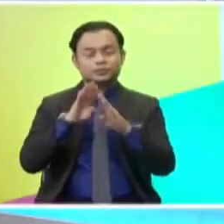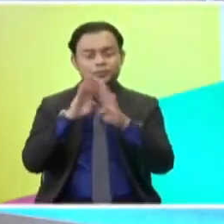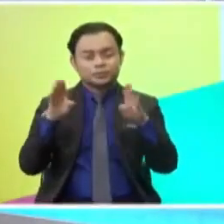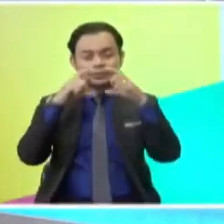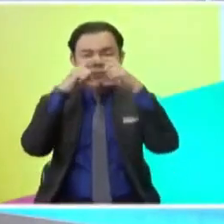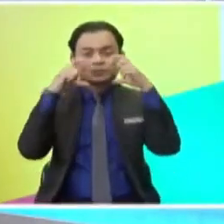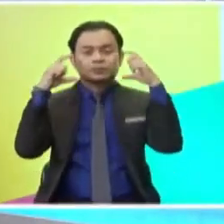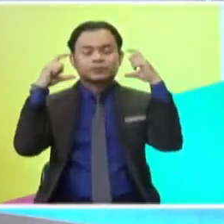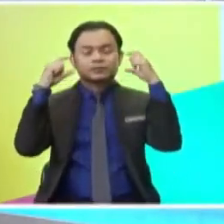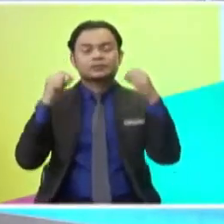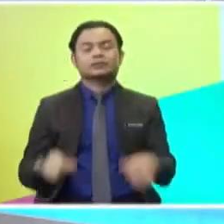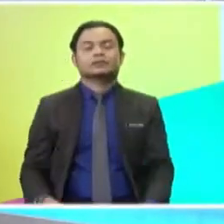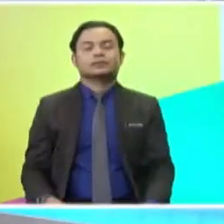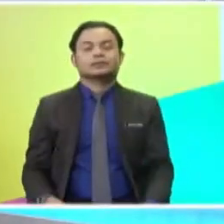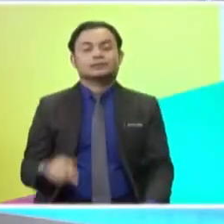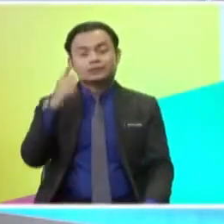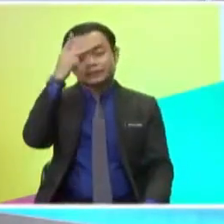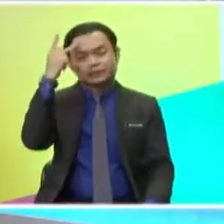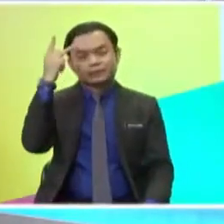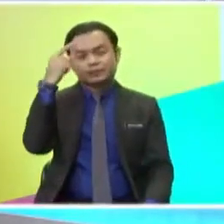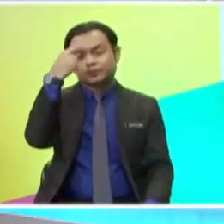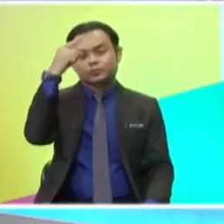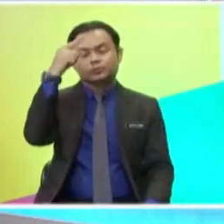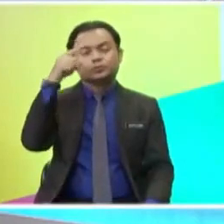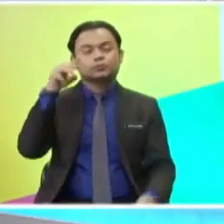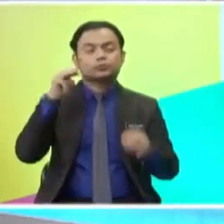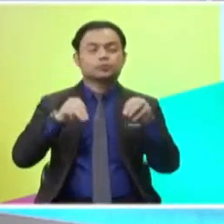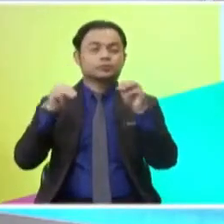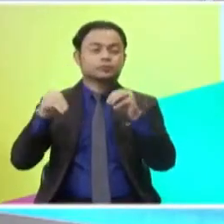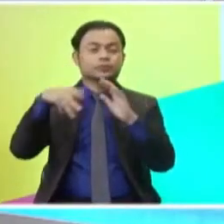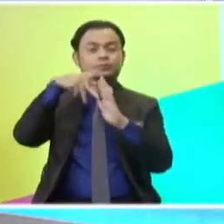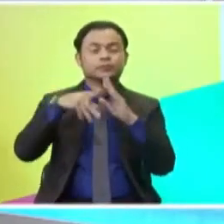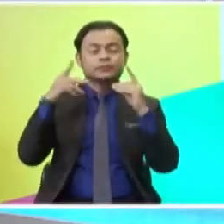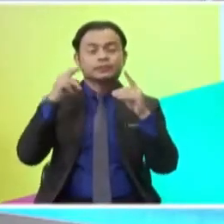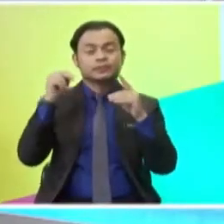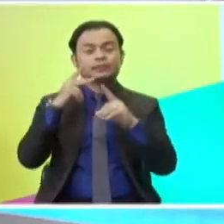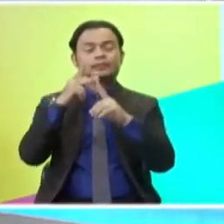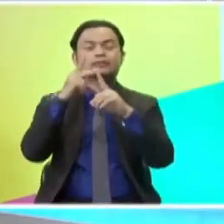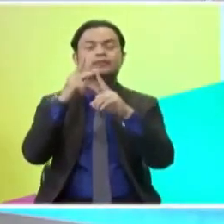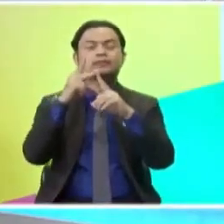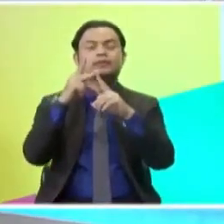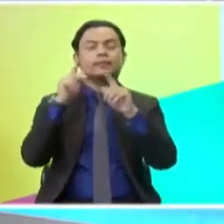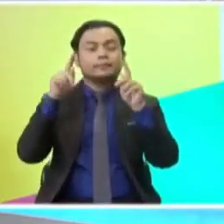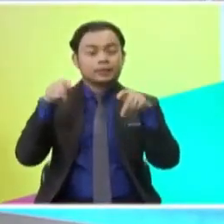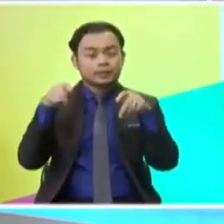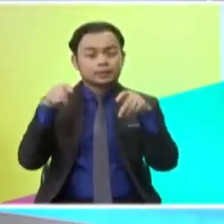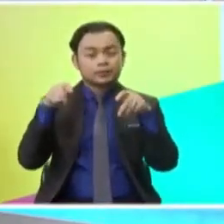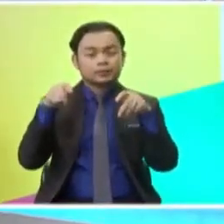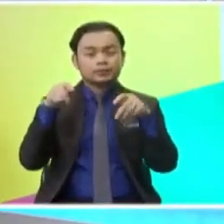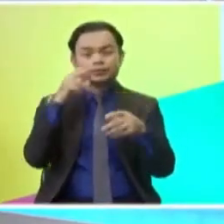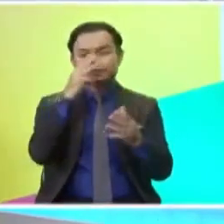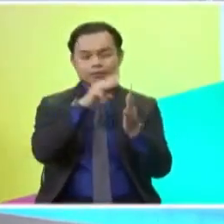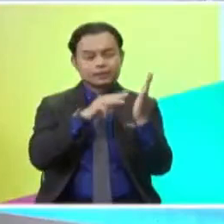khas, pelajar-pelajar khususnya penonton di kalangan mereka yang berkelainan upaya perlu membaca gerak bibir oleh tenaga